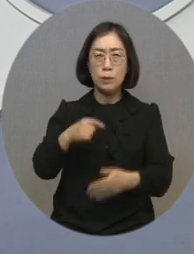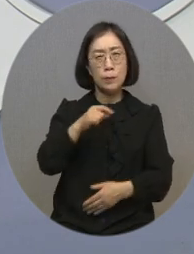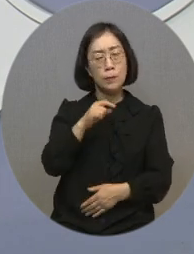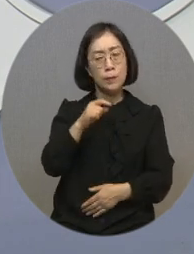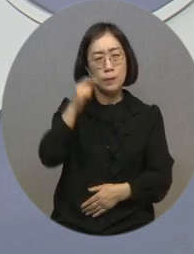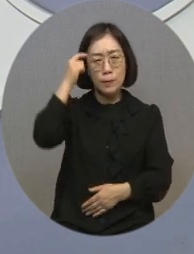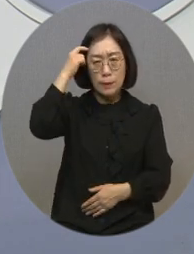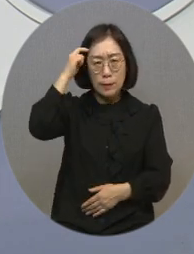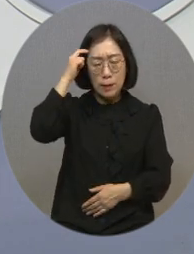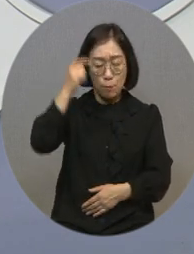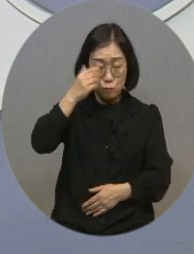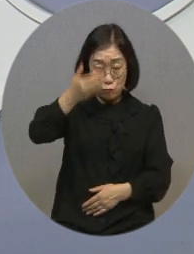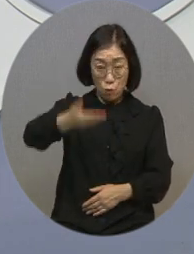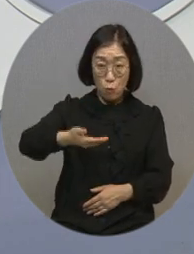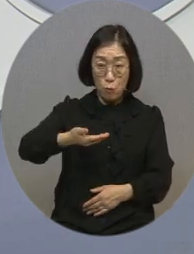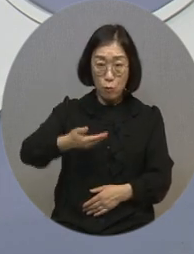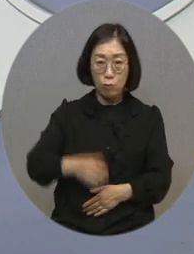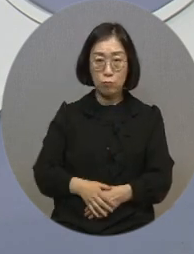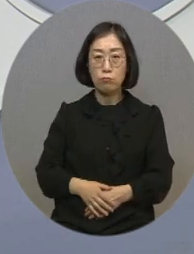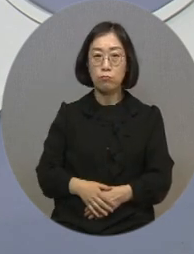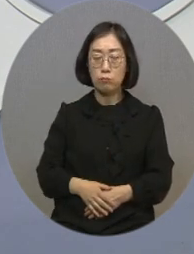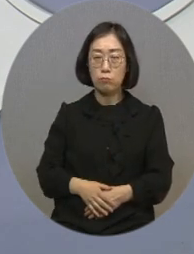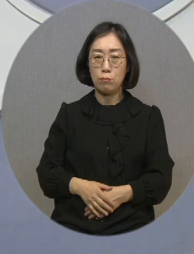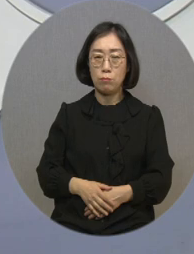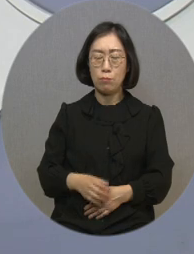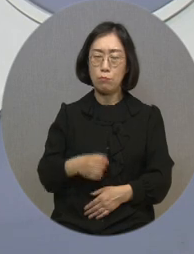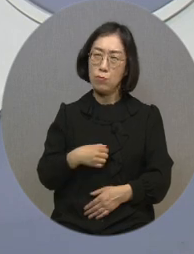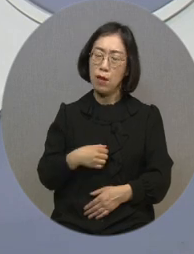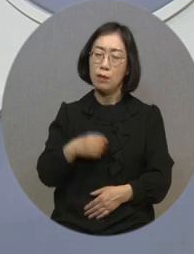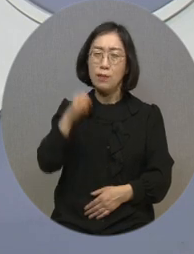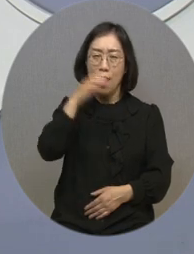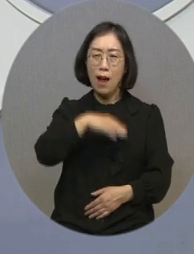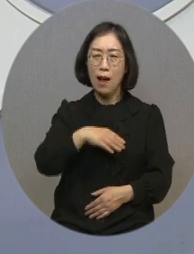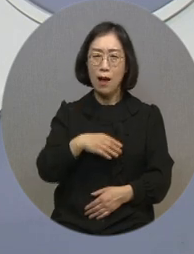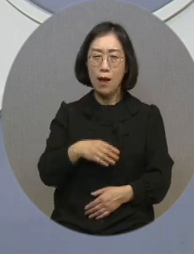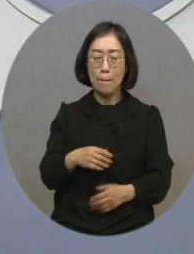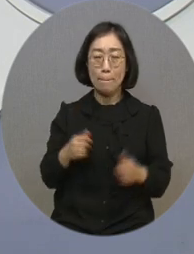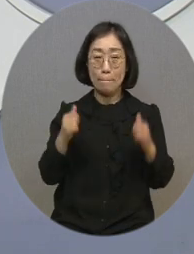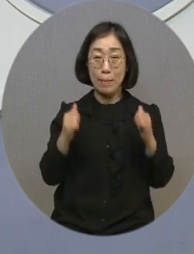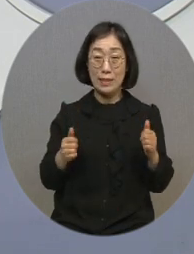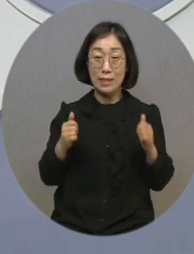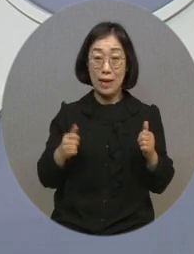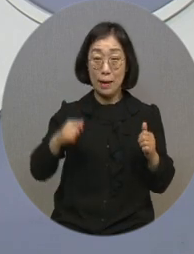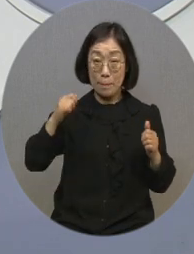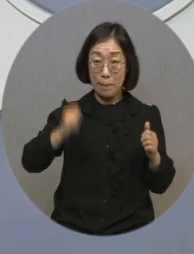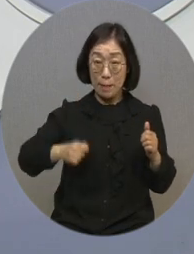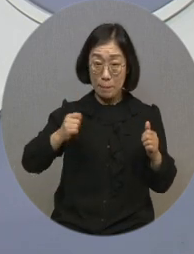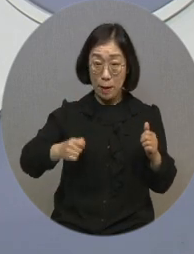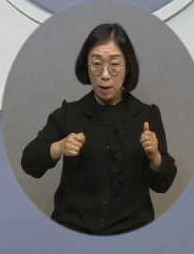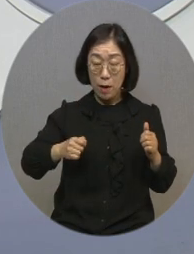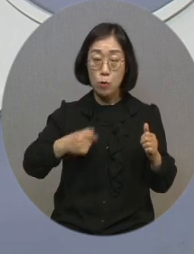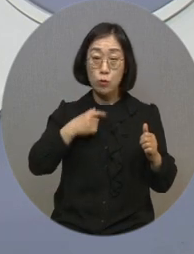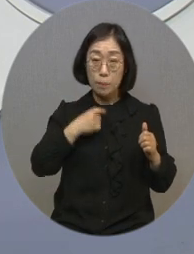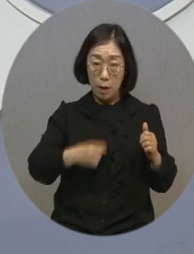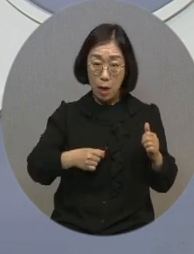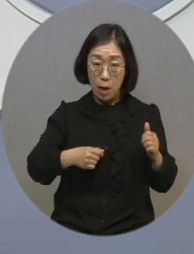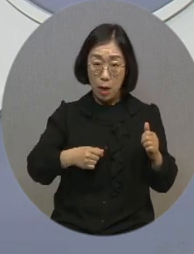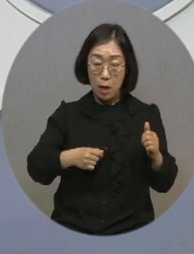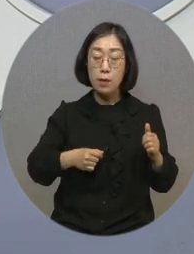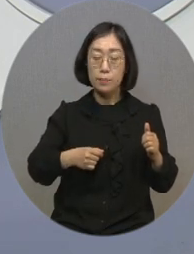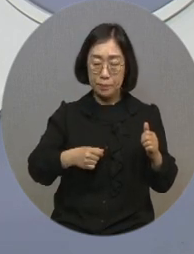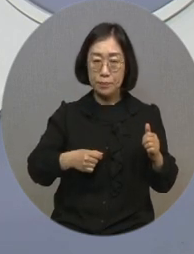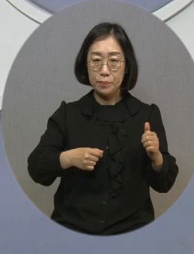아 그렇게 물어보면은 왠지 법관이 되고 싶다. 판사. 아, 그래서 이제 그런 마음속을 품고 이제